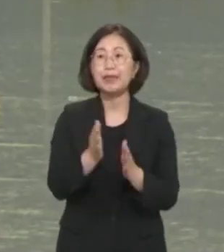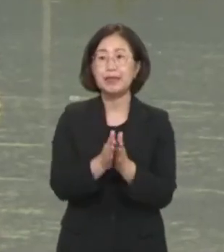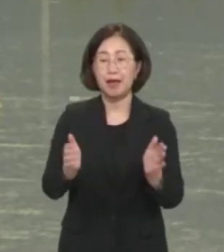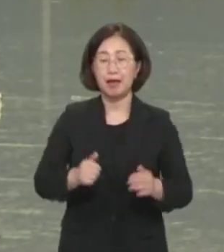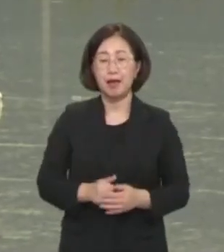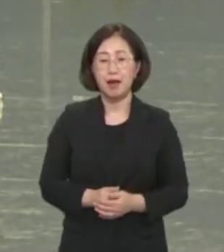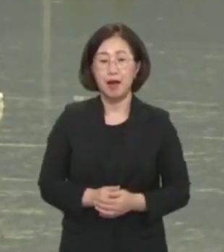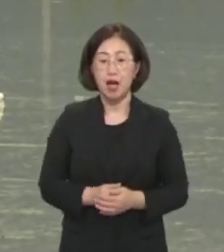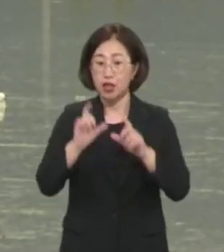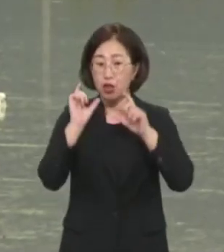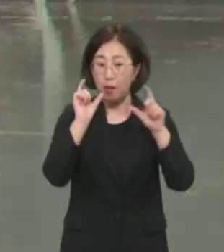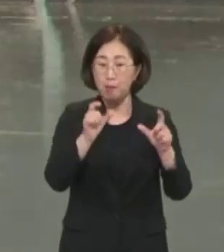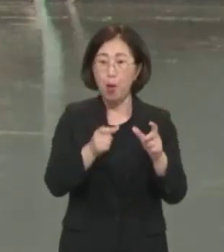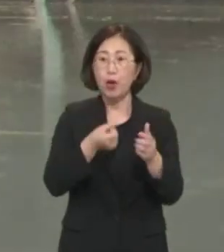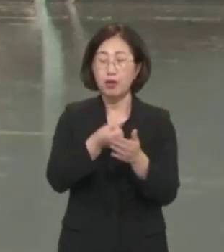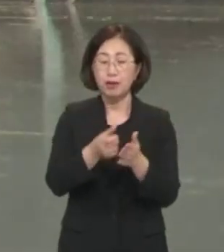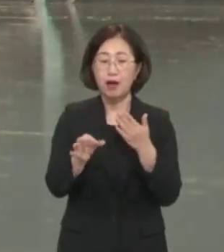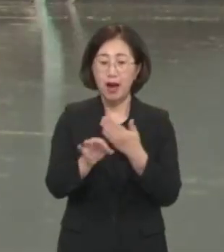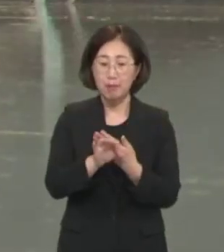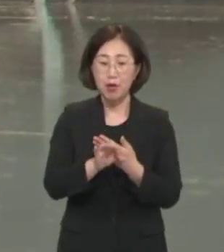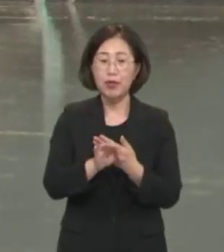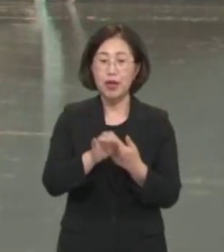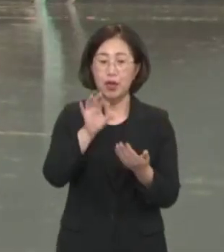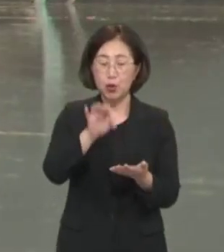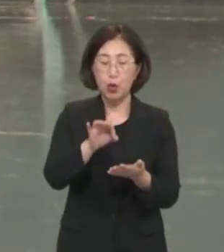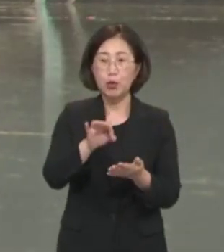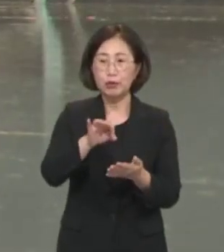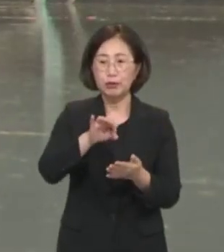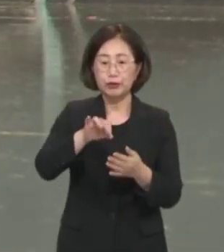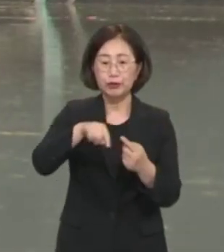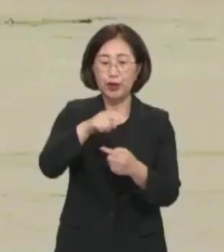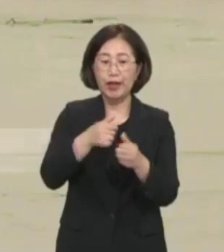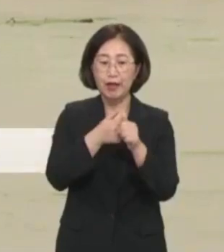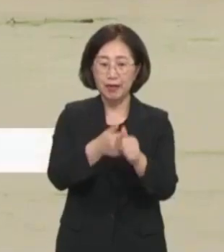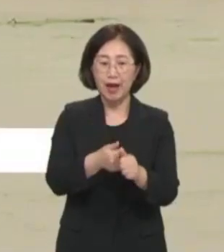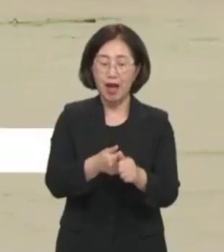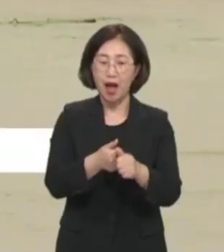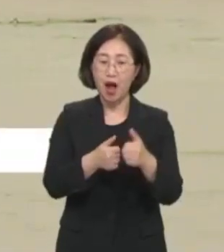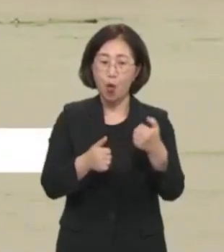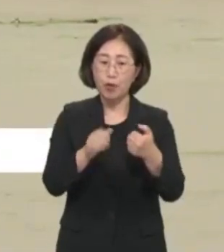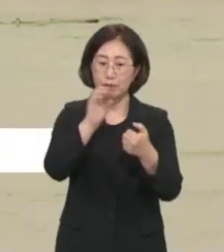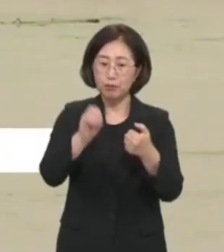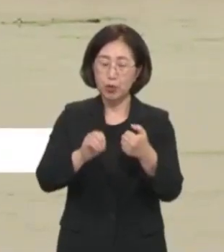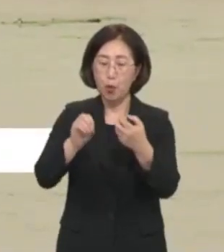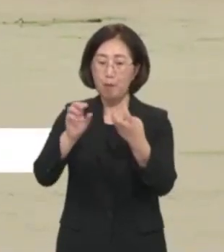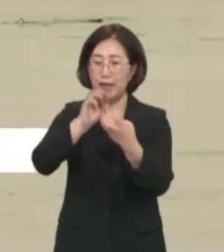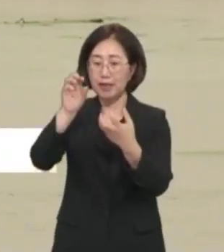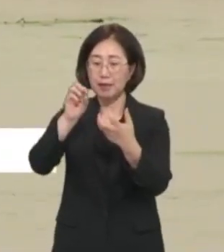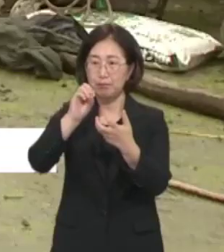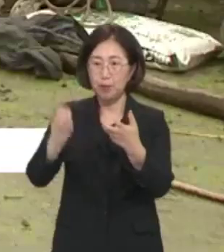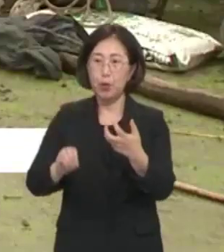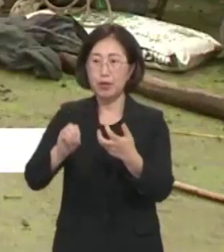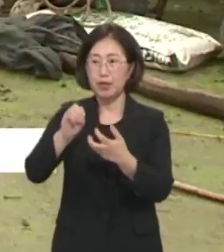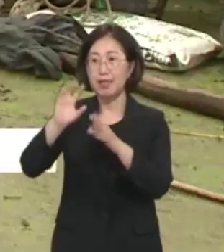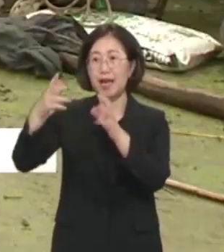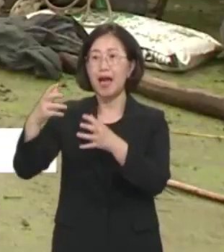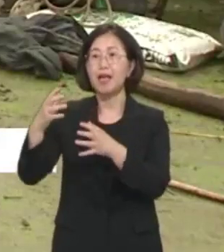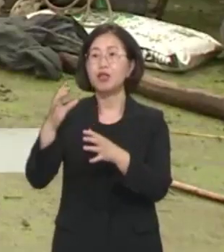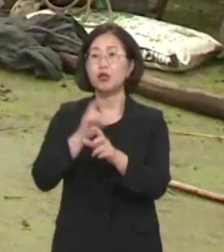특별재난지역으로 선포되면 지자체의 재정자립도에 따라 피해복구비 중 지방비 부담액의 50%에서 80%를 국고에서 추가로